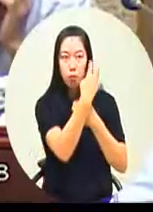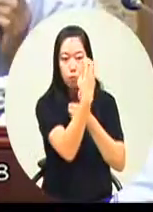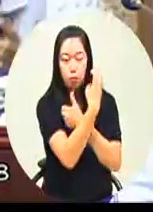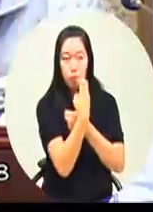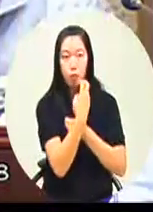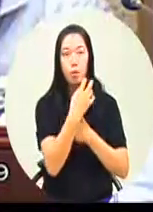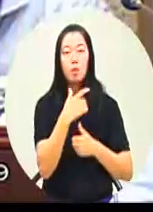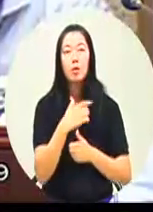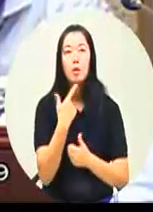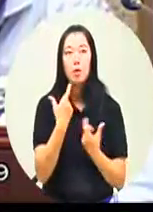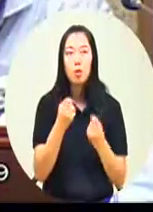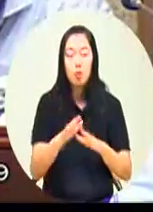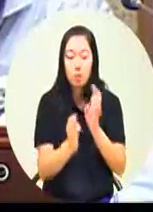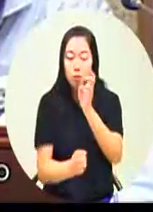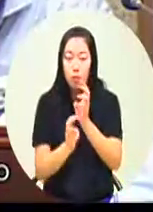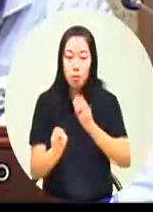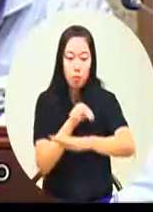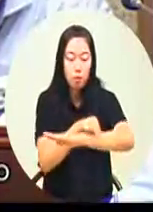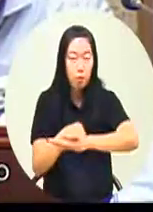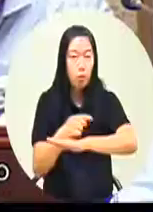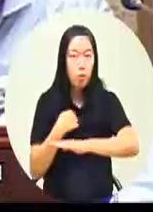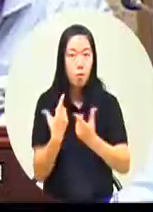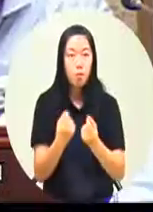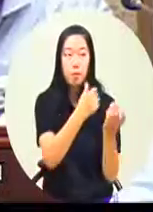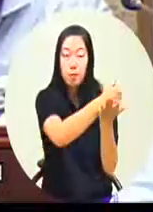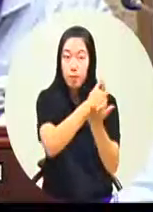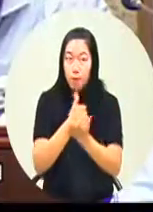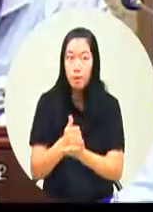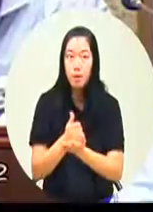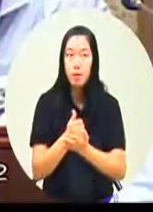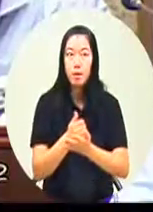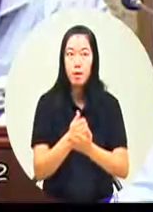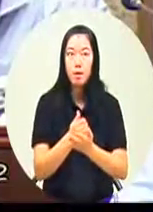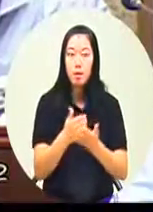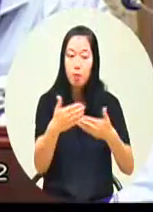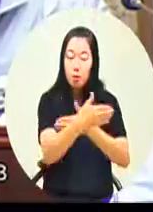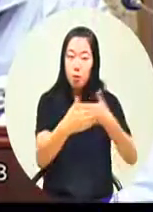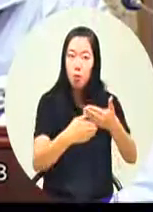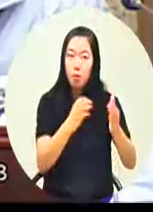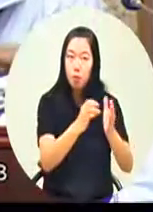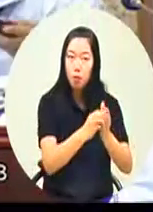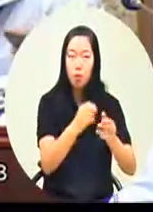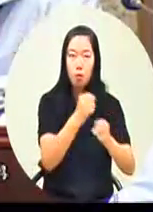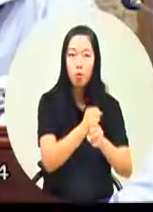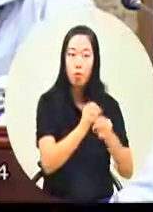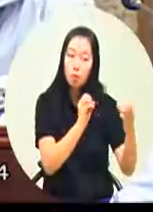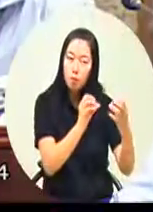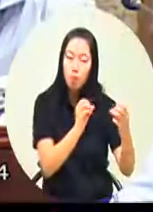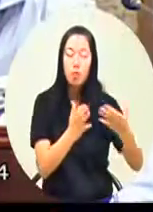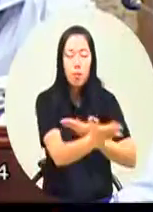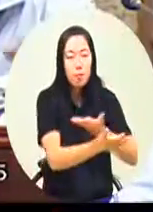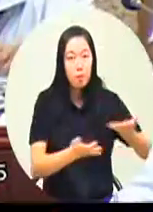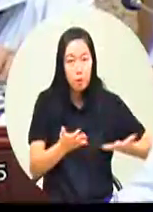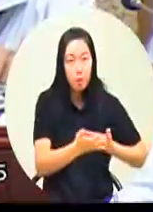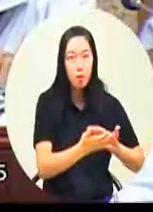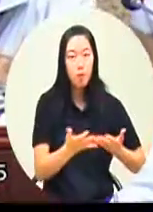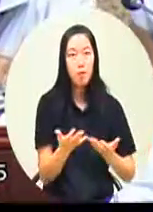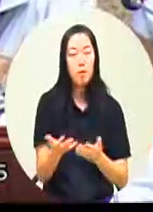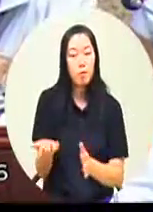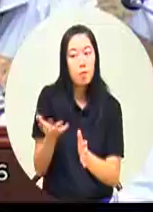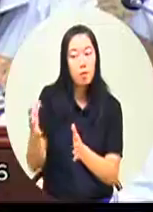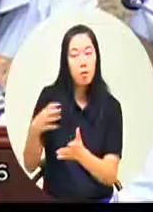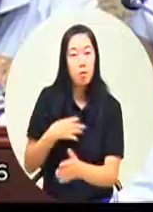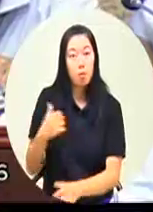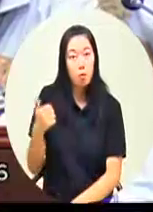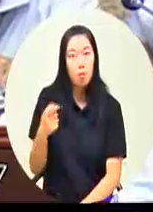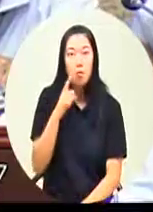设施里面，我们在细设的部分我们会邀那个会跟交通局这边来做讨论。另外吴议员其实也在